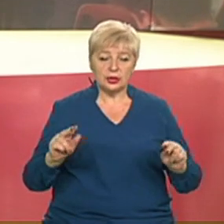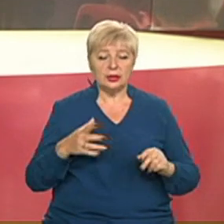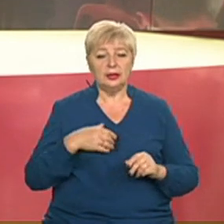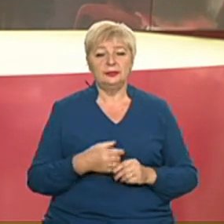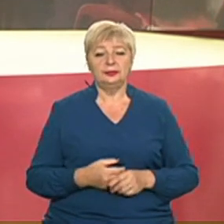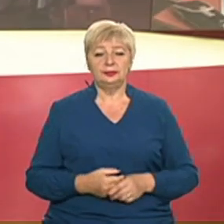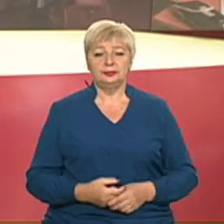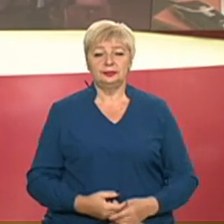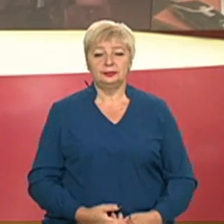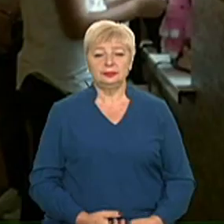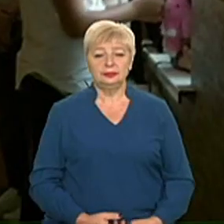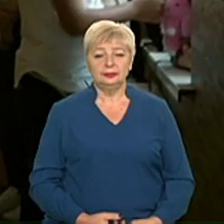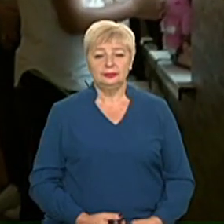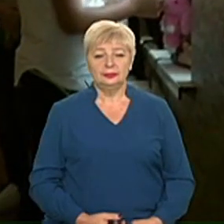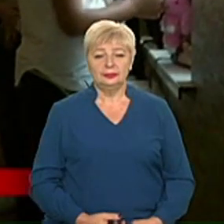наша Ольга Михайлова.